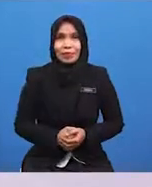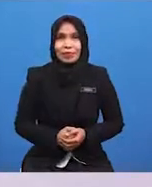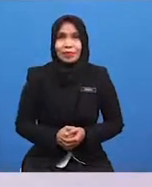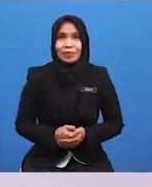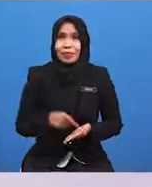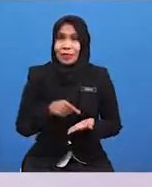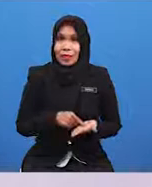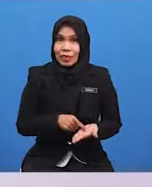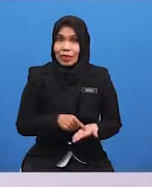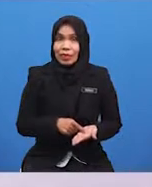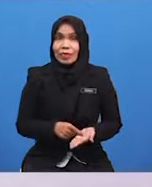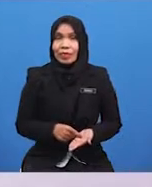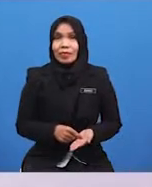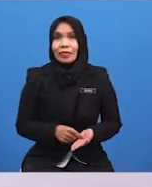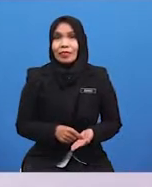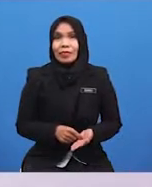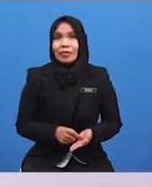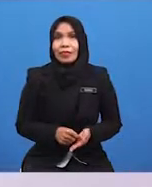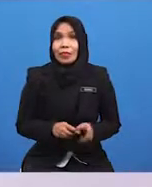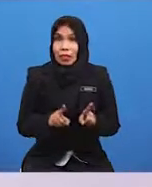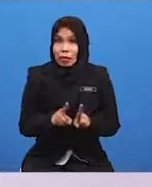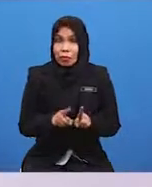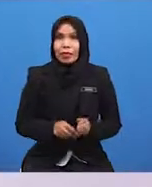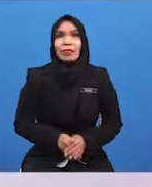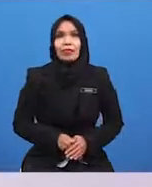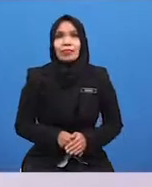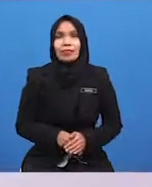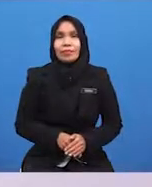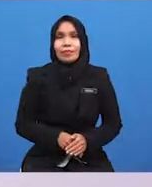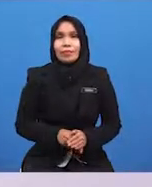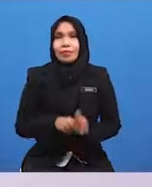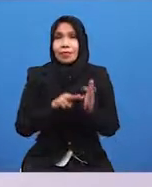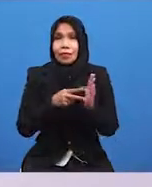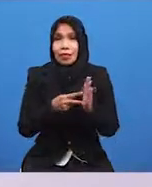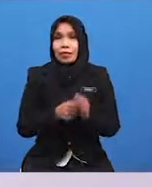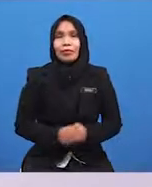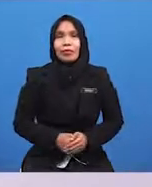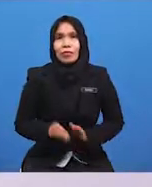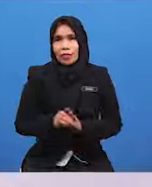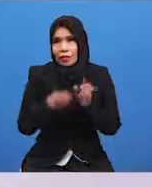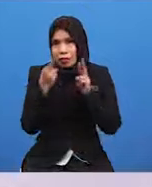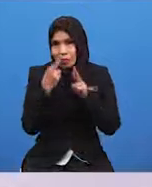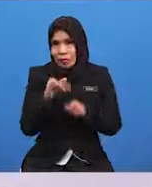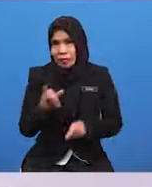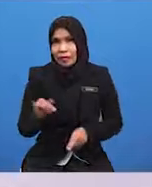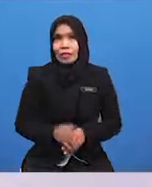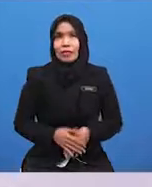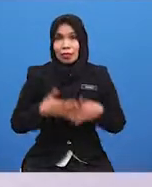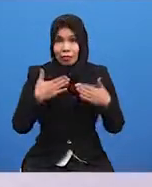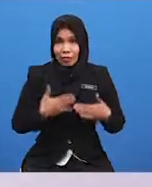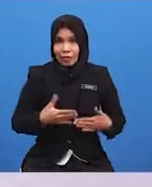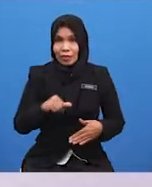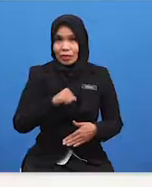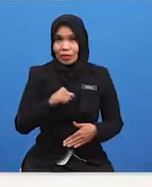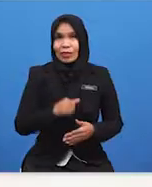membawa maksud menghormati diri sendiri dengan menjaga Marwah